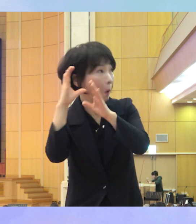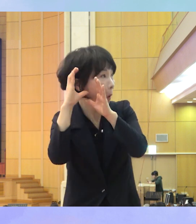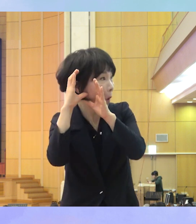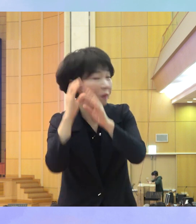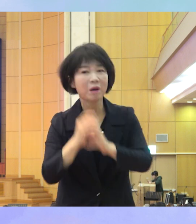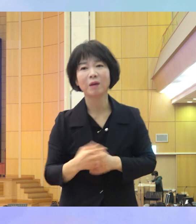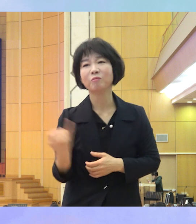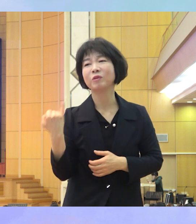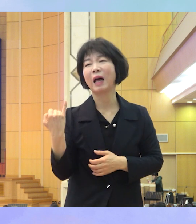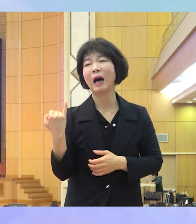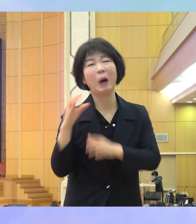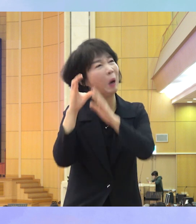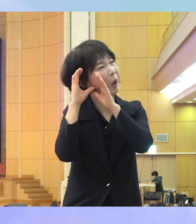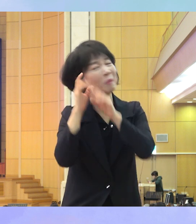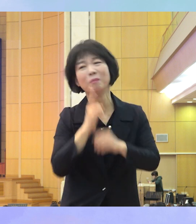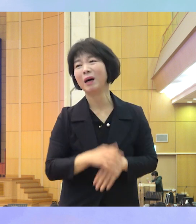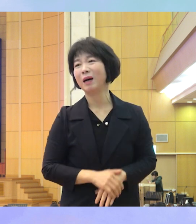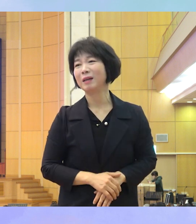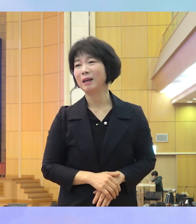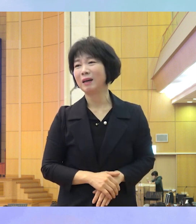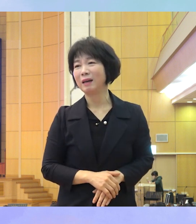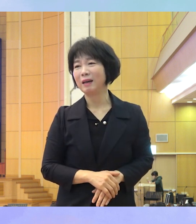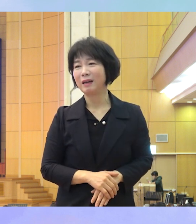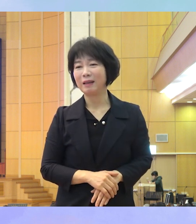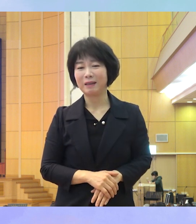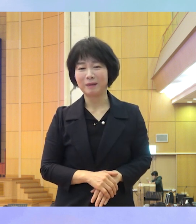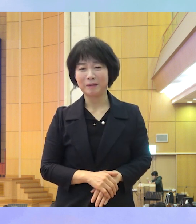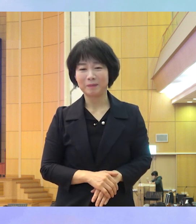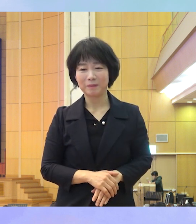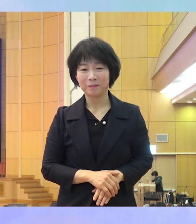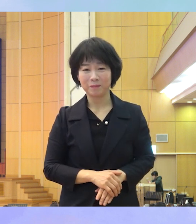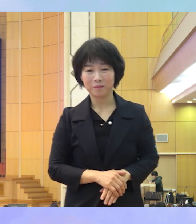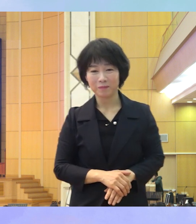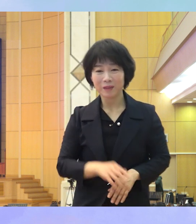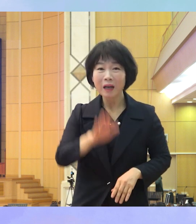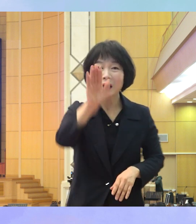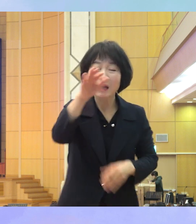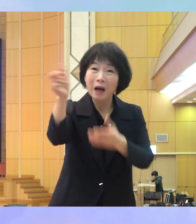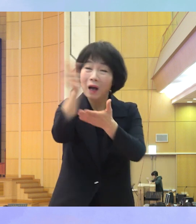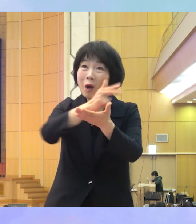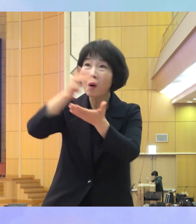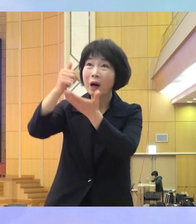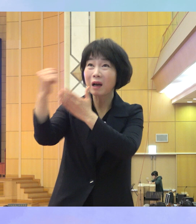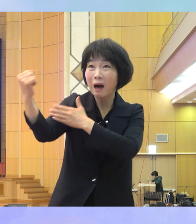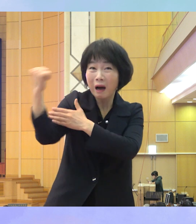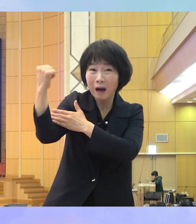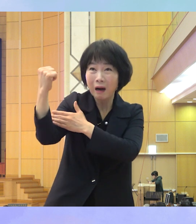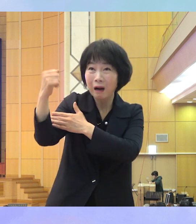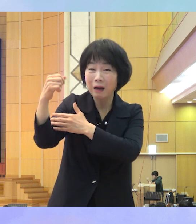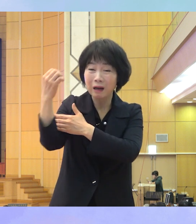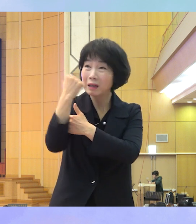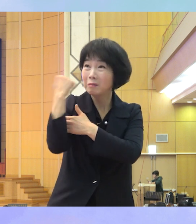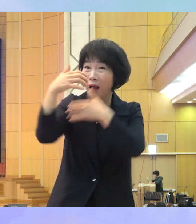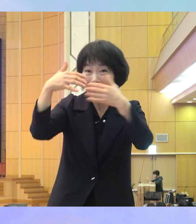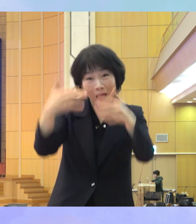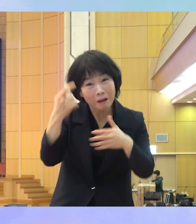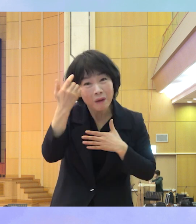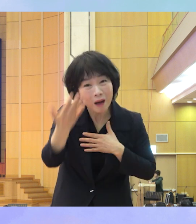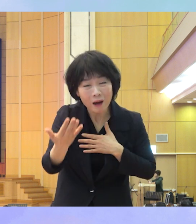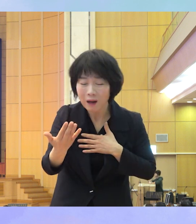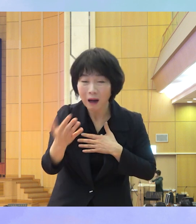14절에 여호와께서 능치 못할 일이 있겠느냐?